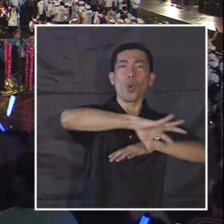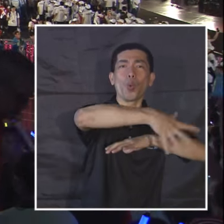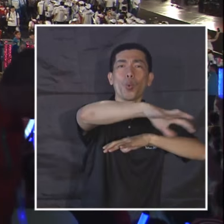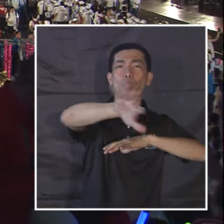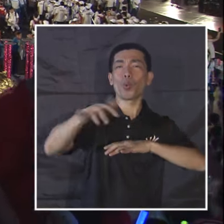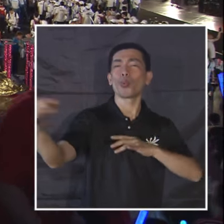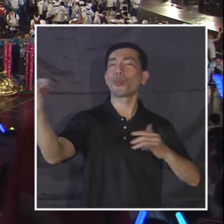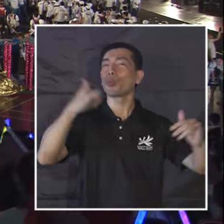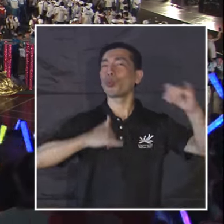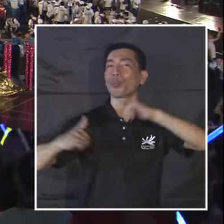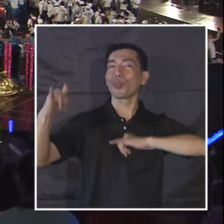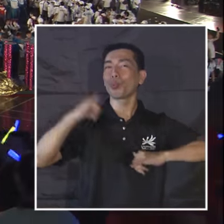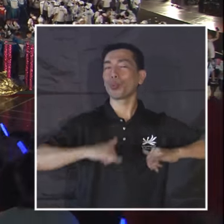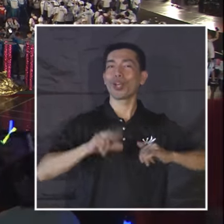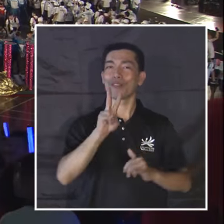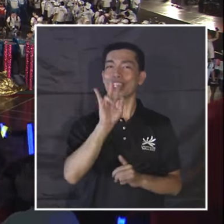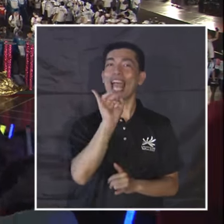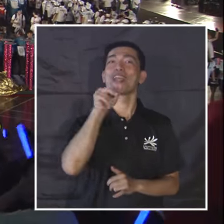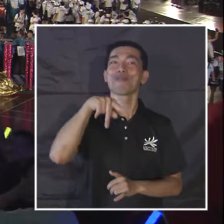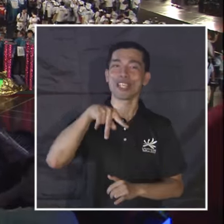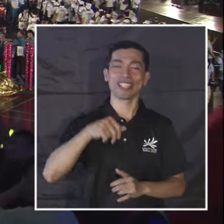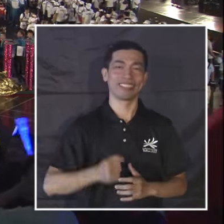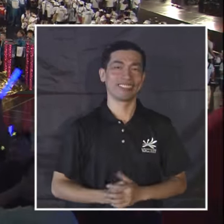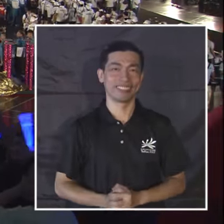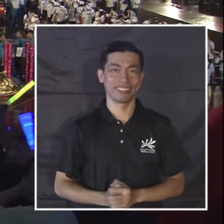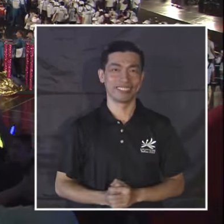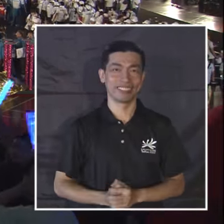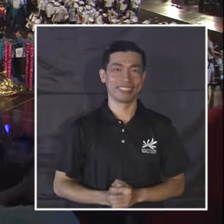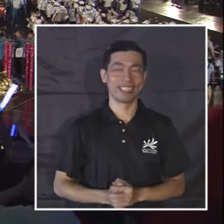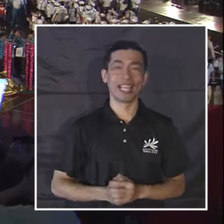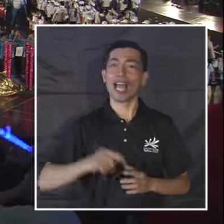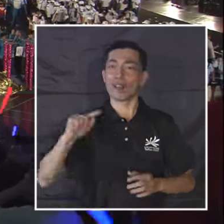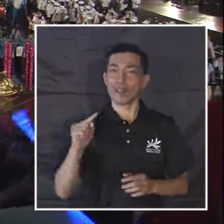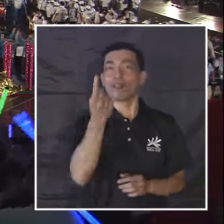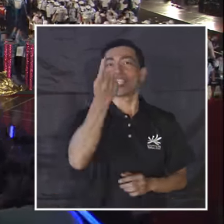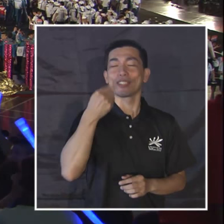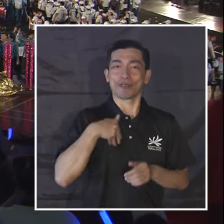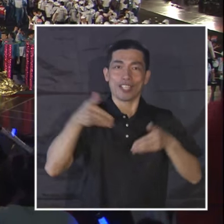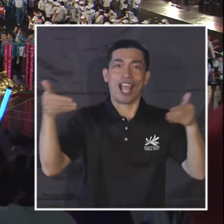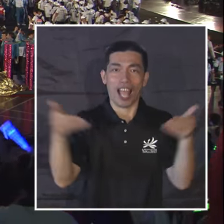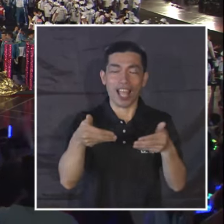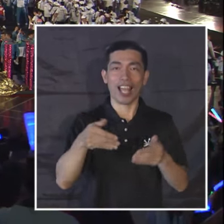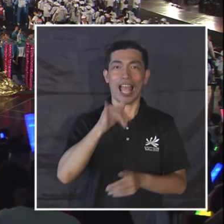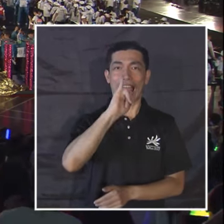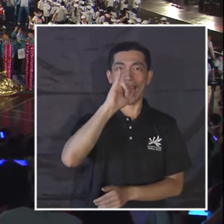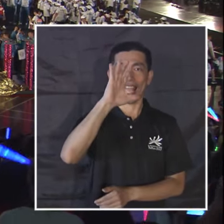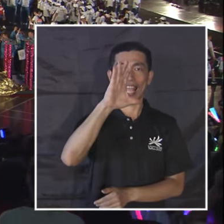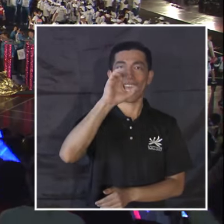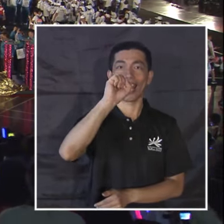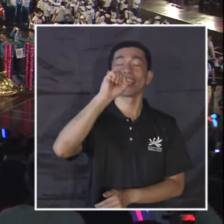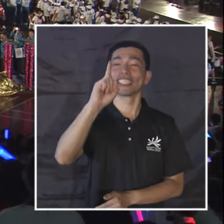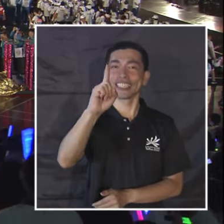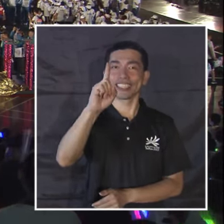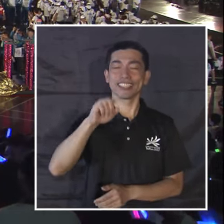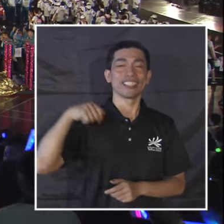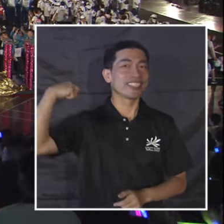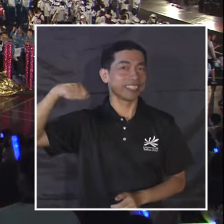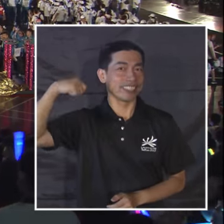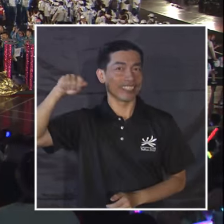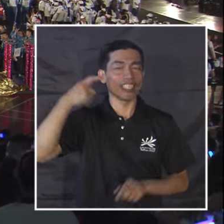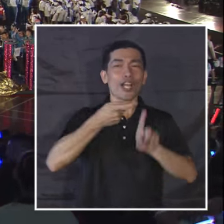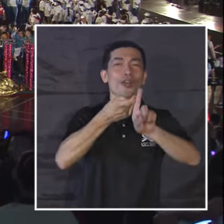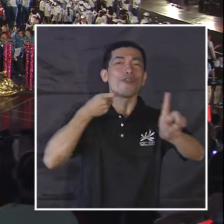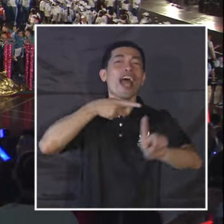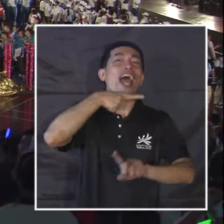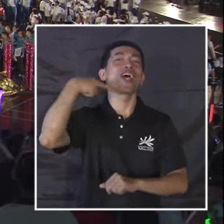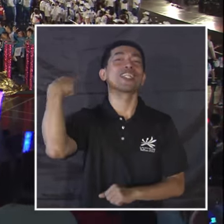guests from above. 首先要介绍的就是 ICSD 的主席，来自俄罗斯